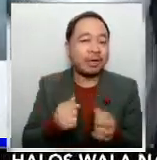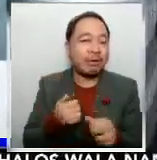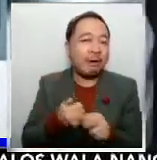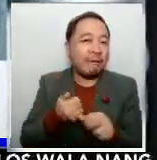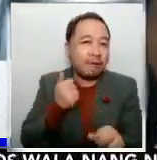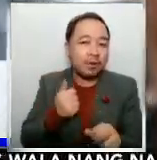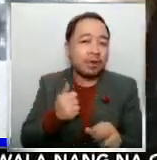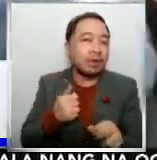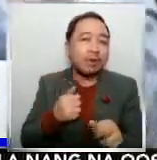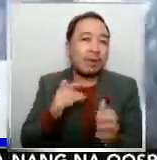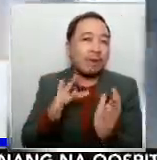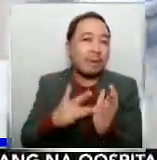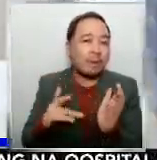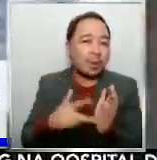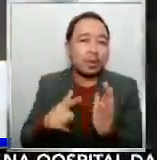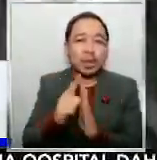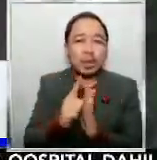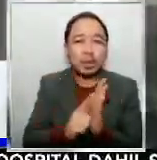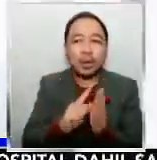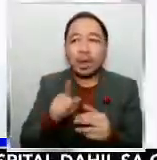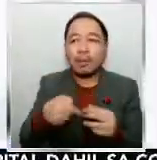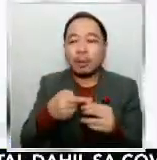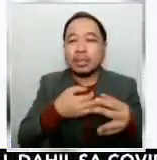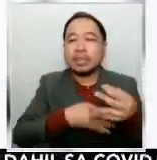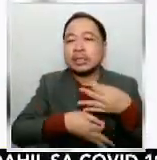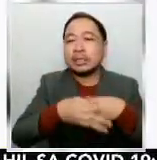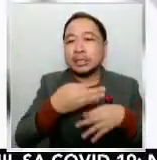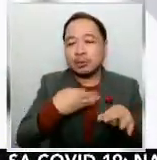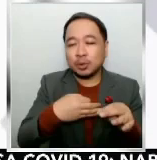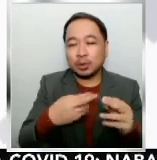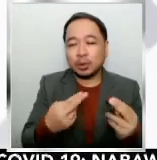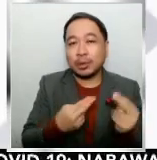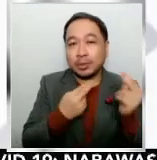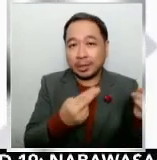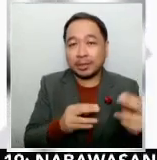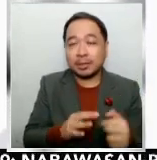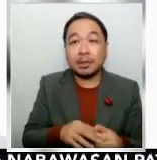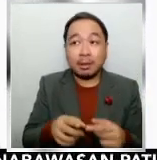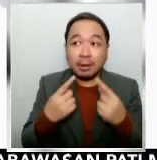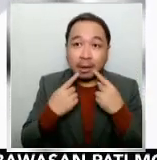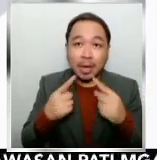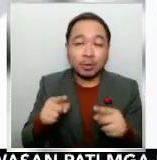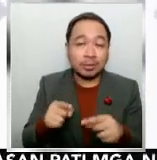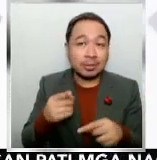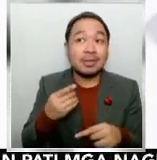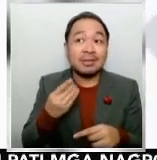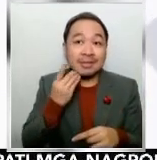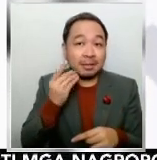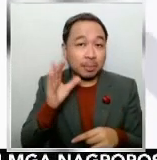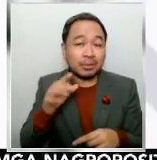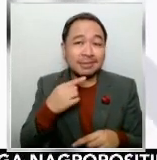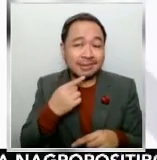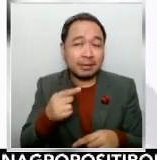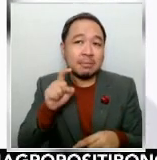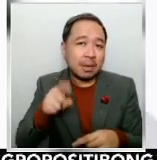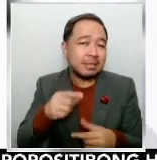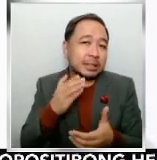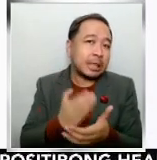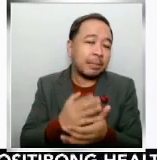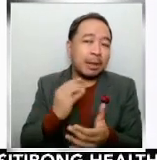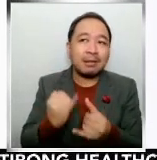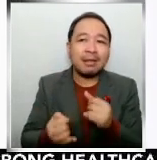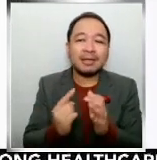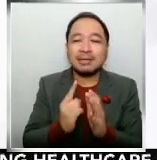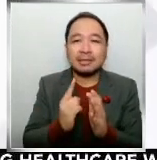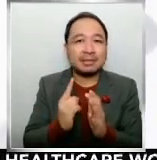batas kaugnay sa substitution of candidates. Sa isang pahayag, sinabi niyang dapat matigil na ang aniyay last-minute party hopping